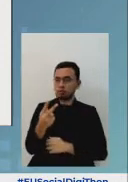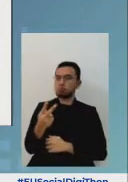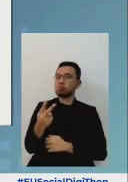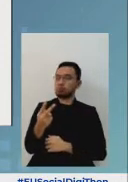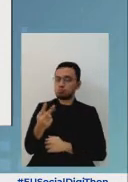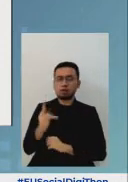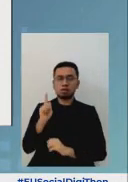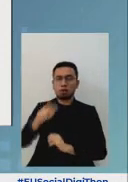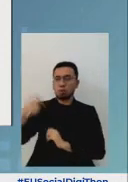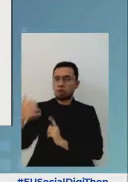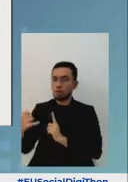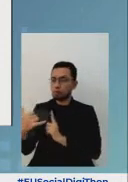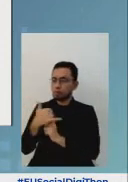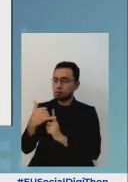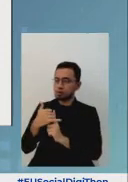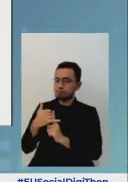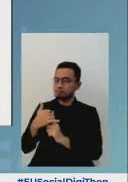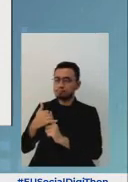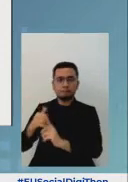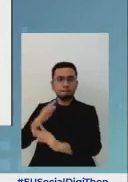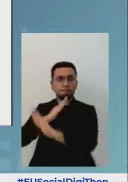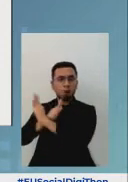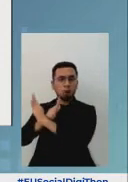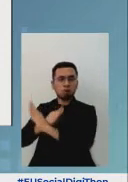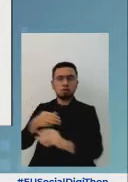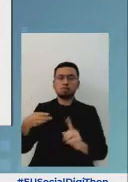aja. Ya, ajarin anak-anak kita